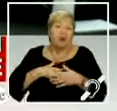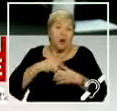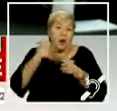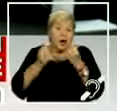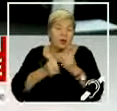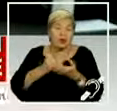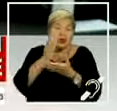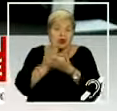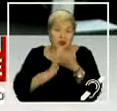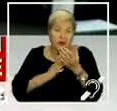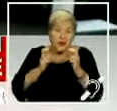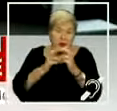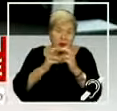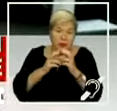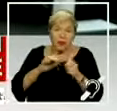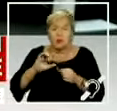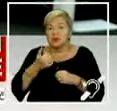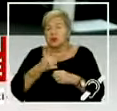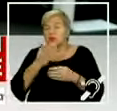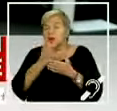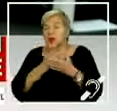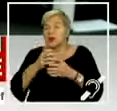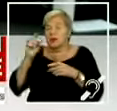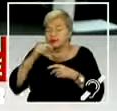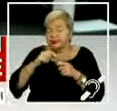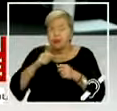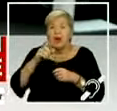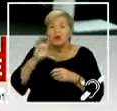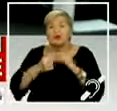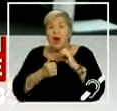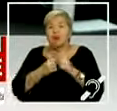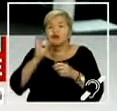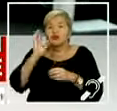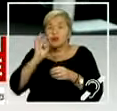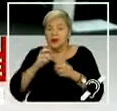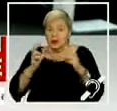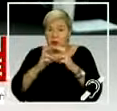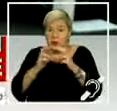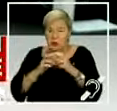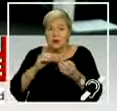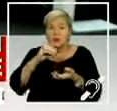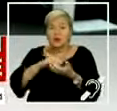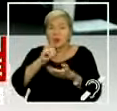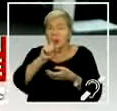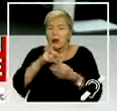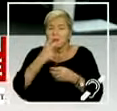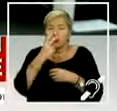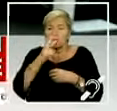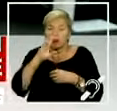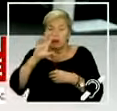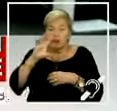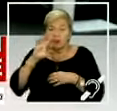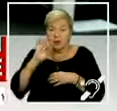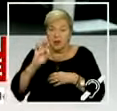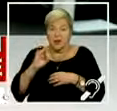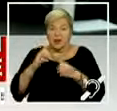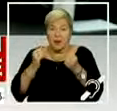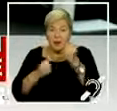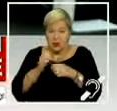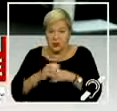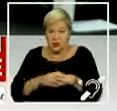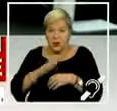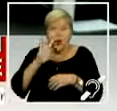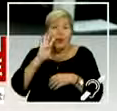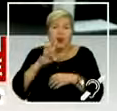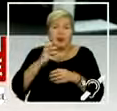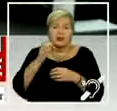hybrid plug-in, hybrid full sau full electric. Sunt expuse în total peste 250 de mașini, vorbim de peste 40 de